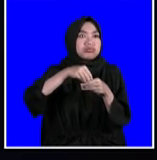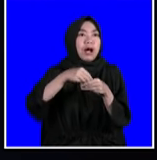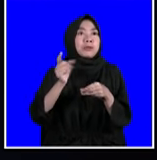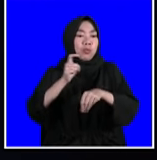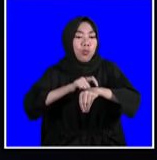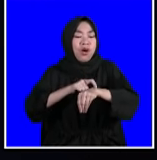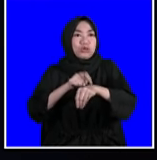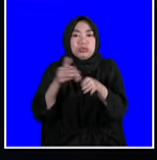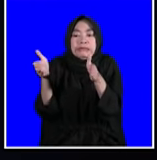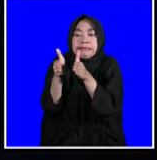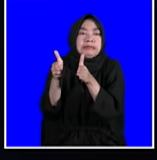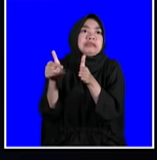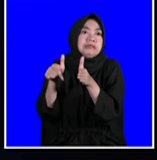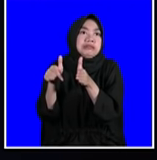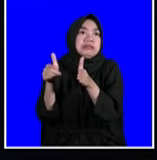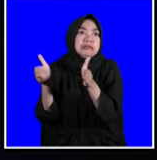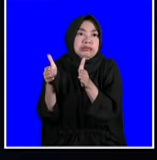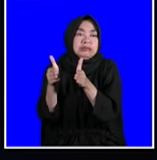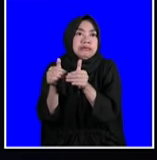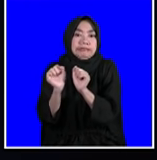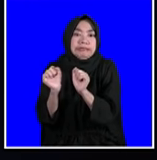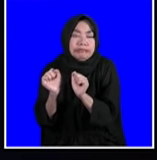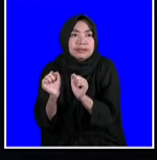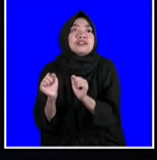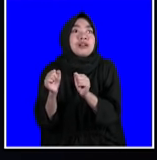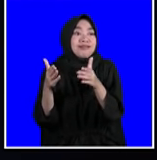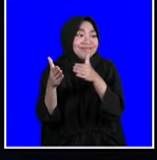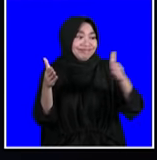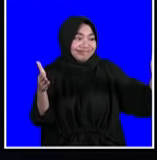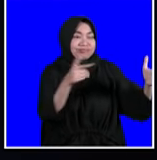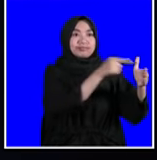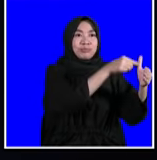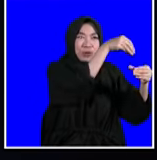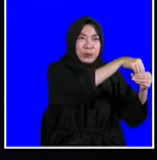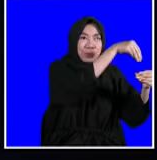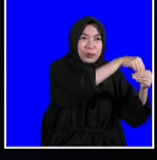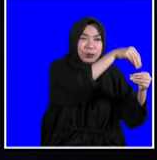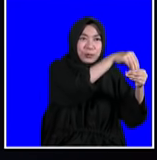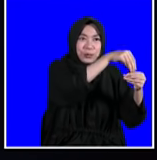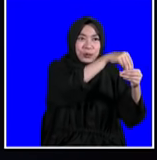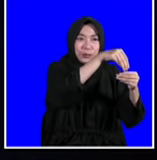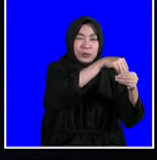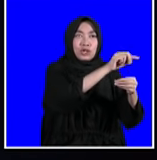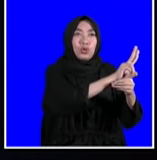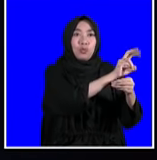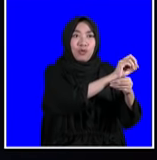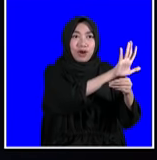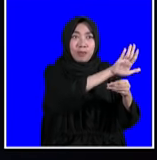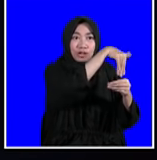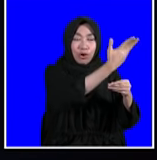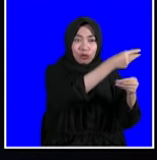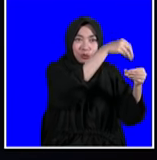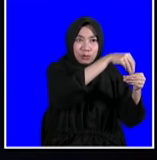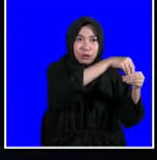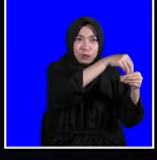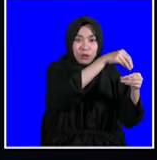sudah terlalu dekat menuju pensiun. Jika Anda mengumpulkan sejak muda di usia 25 dan masa pensiun Anda di